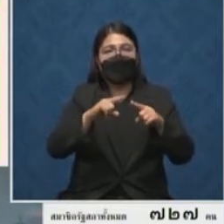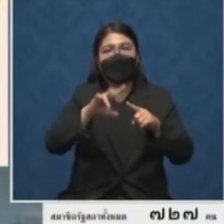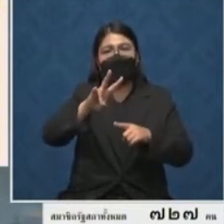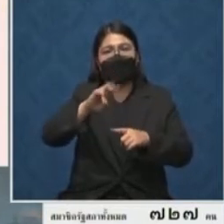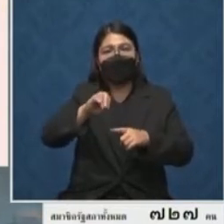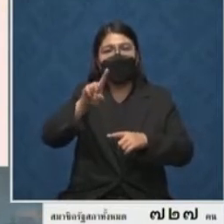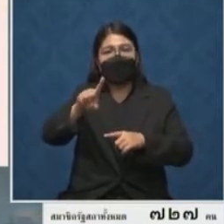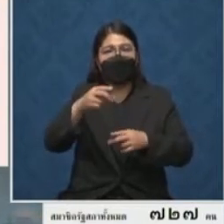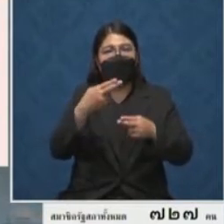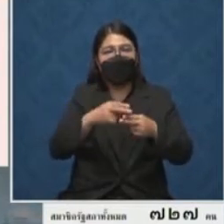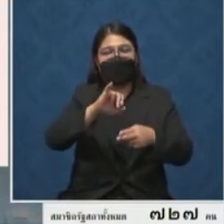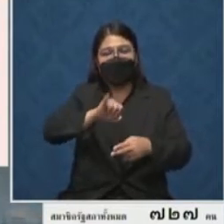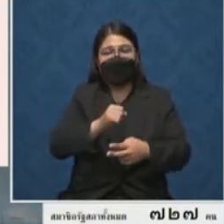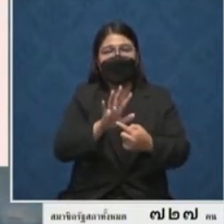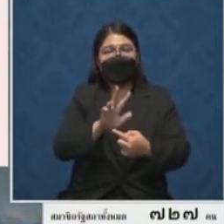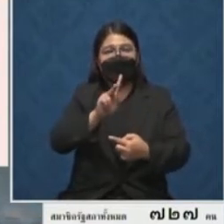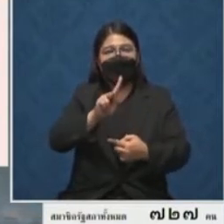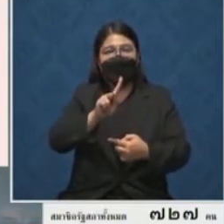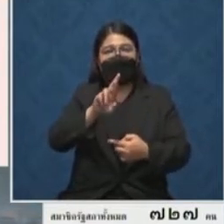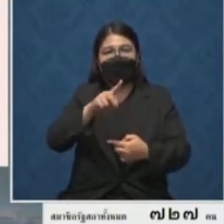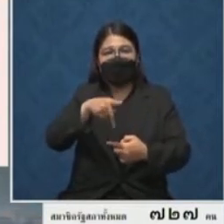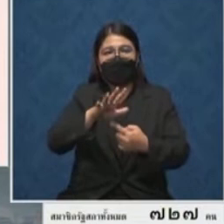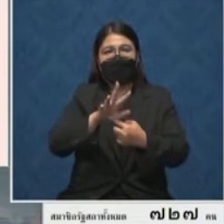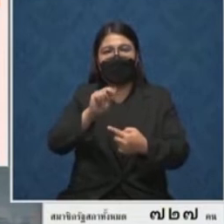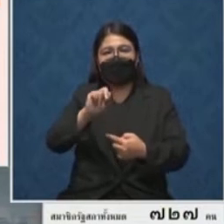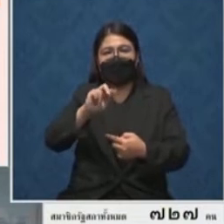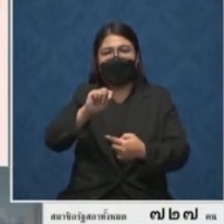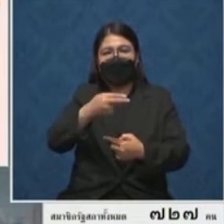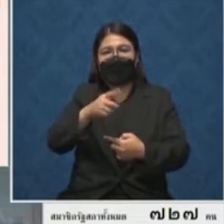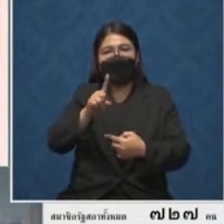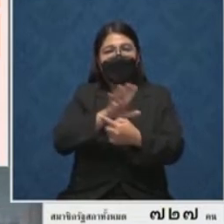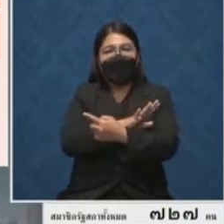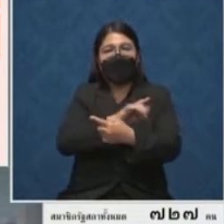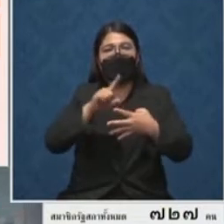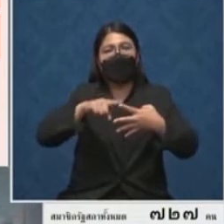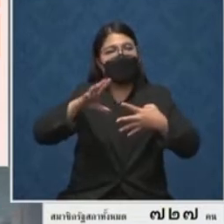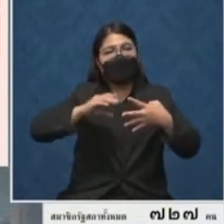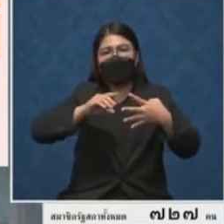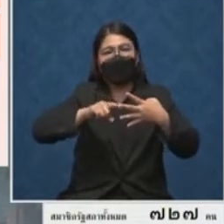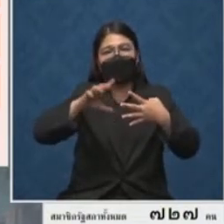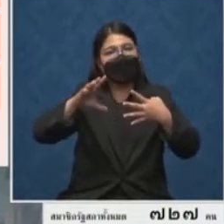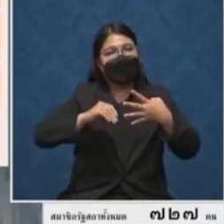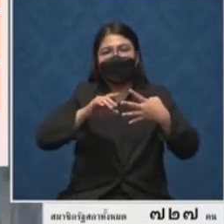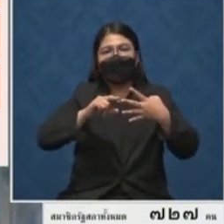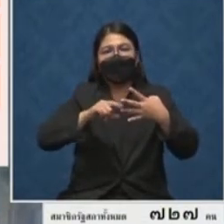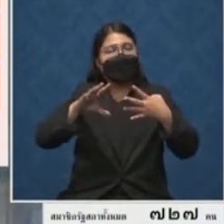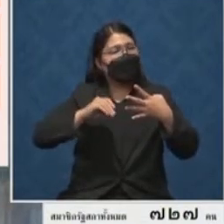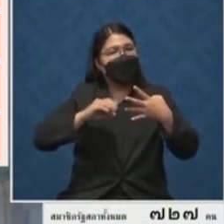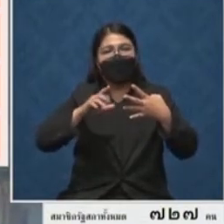ายจักรพันธ์พรนิมิต 1ไม่รับหลักการ2ไม่รับหลักการ3ไม่รับหลักการ4ไม่รับหลัก